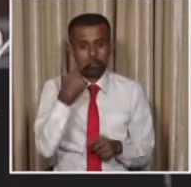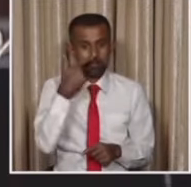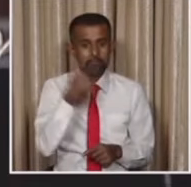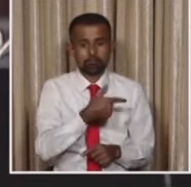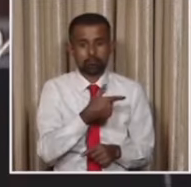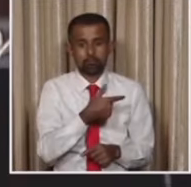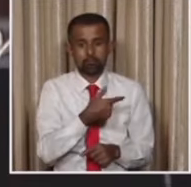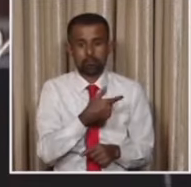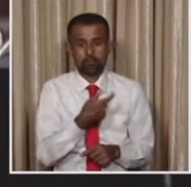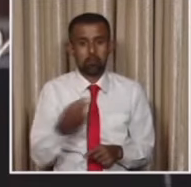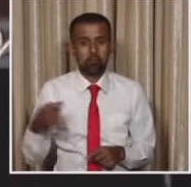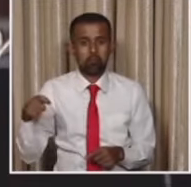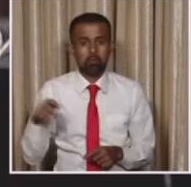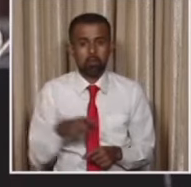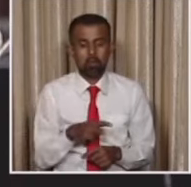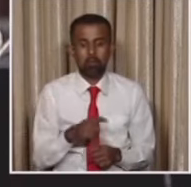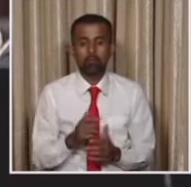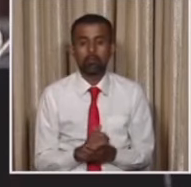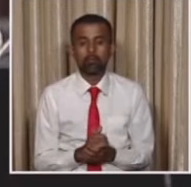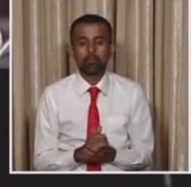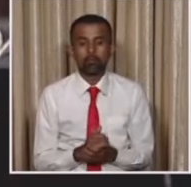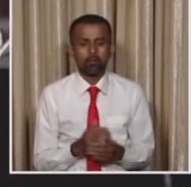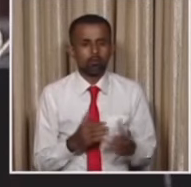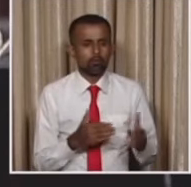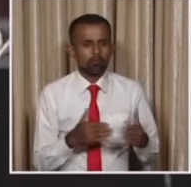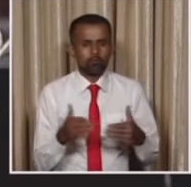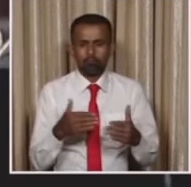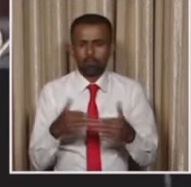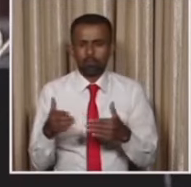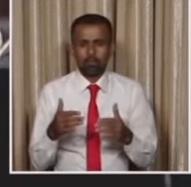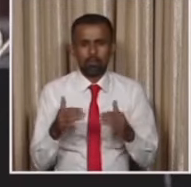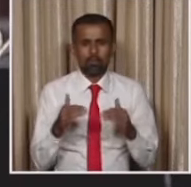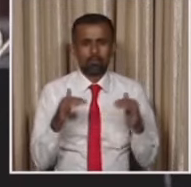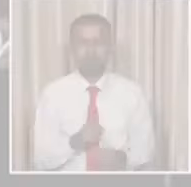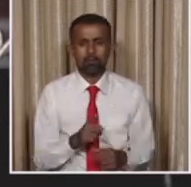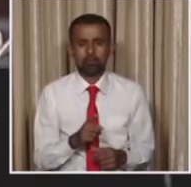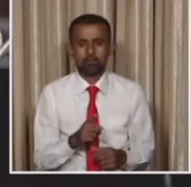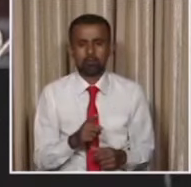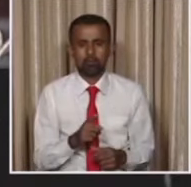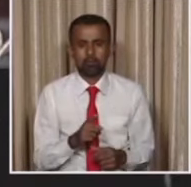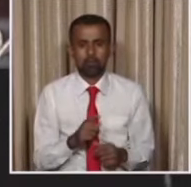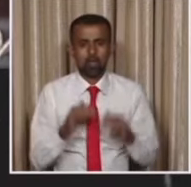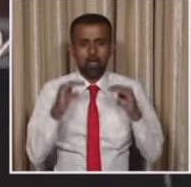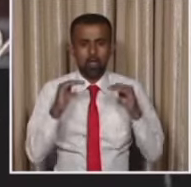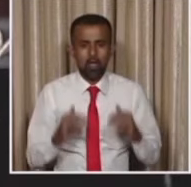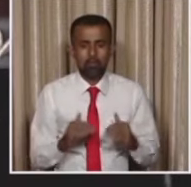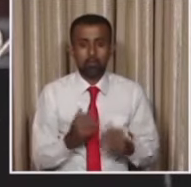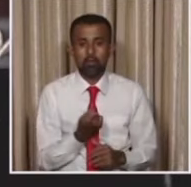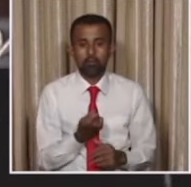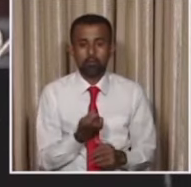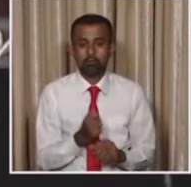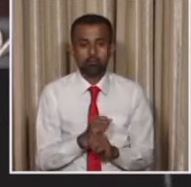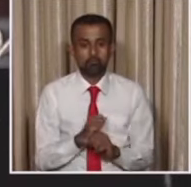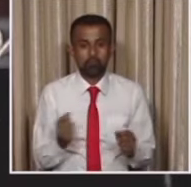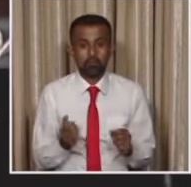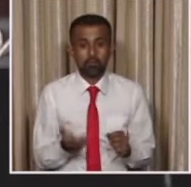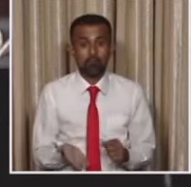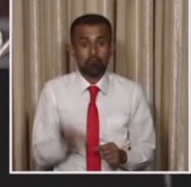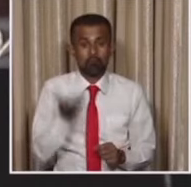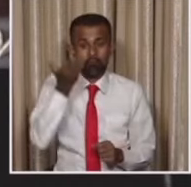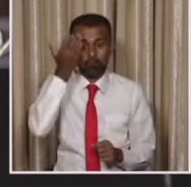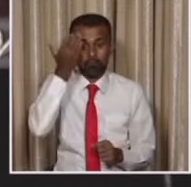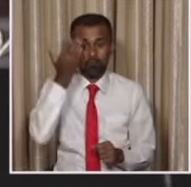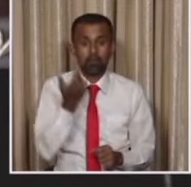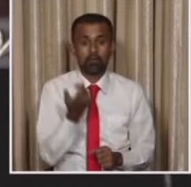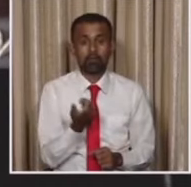බලාගාරවලි. එතකොට විවිධ සාධාරණීකරණ ඉදිරිපත් කරමින් අවම මිලට වෙනුවට දැවැන්ත ඉහළ මිල